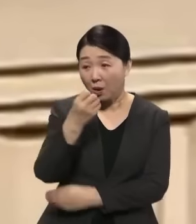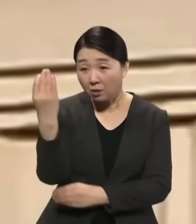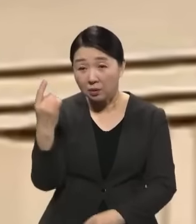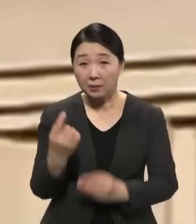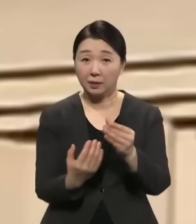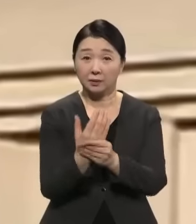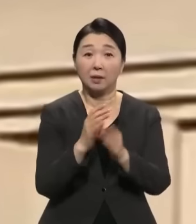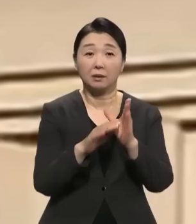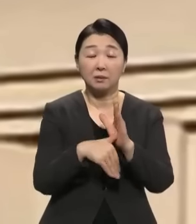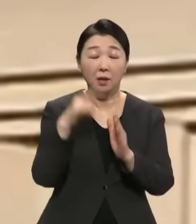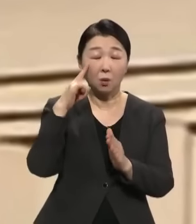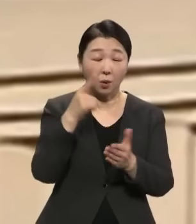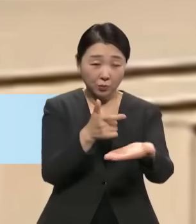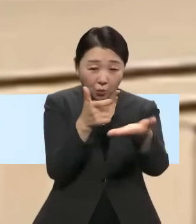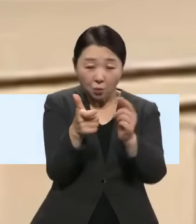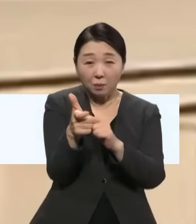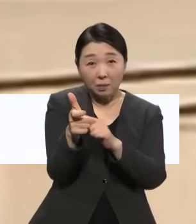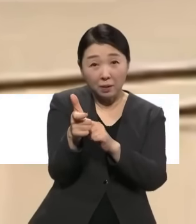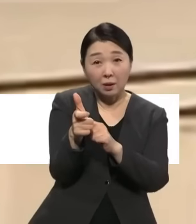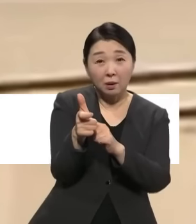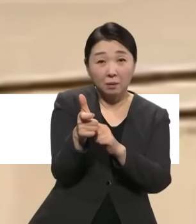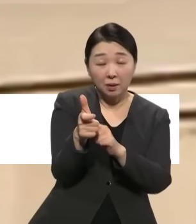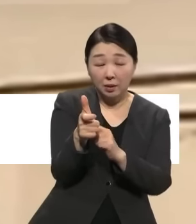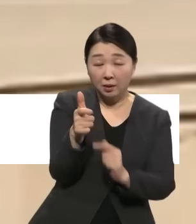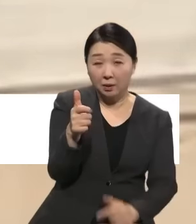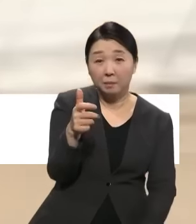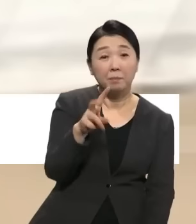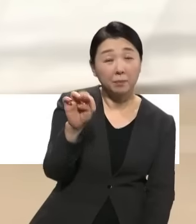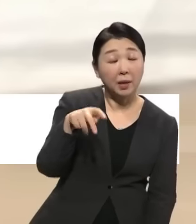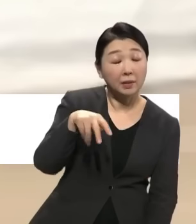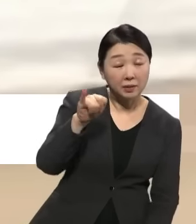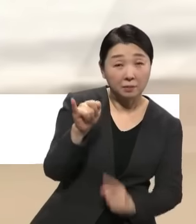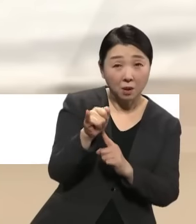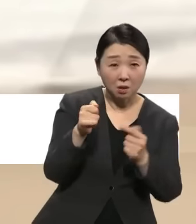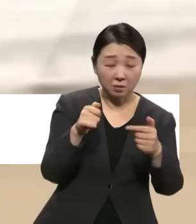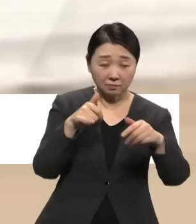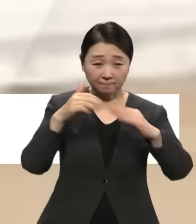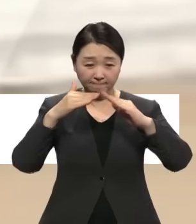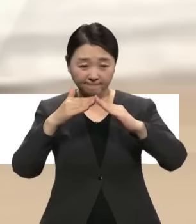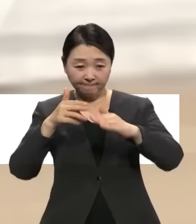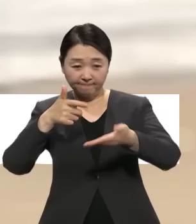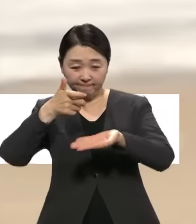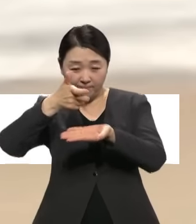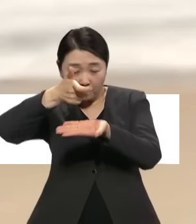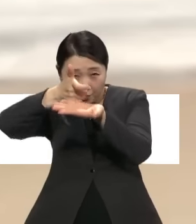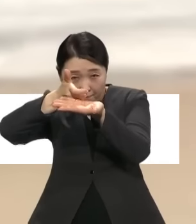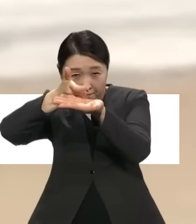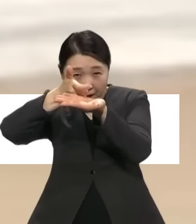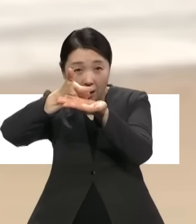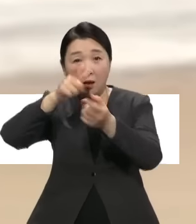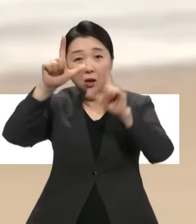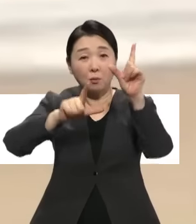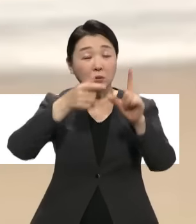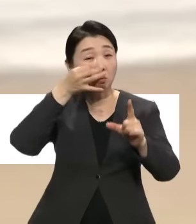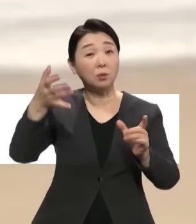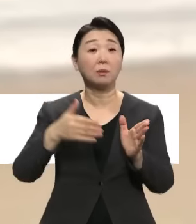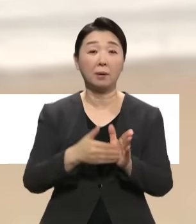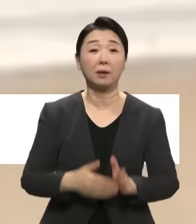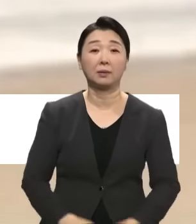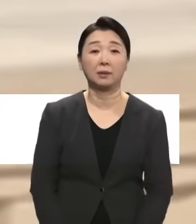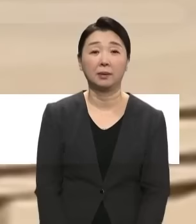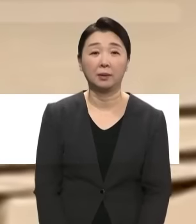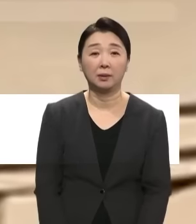당일 총격 범인 토머스 매슈 크로스로 보이는 남성이 지붕에 엎드려서 표적을 향해 정조준하는 영상을 공개했다고